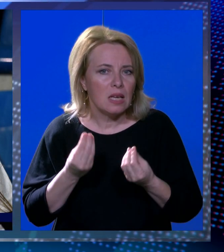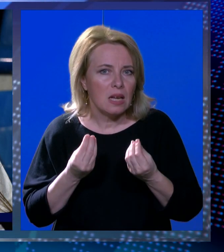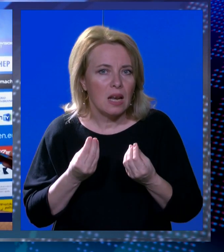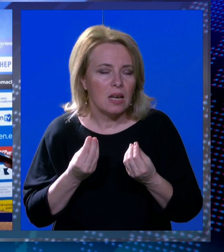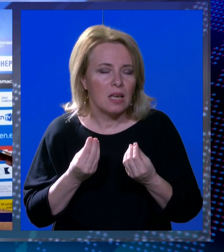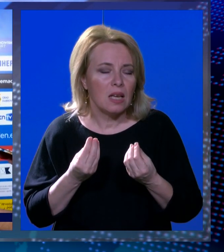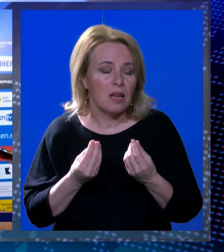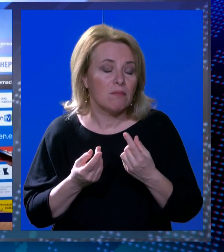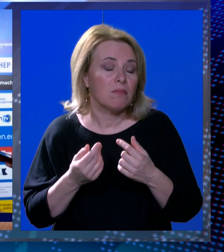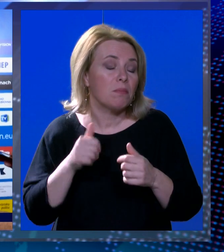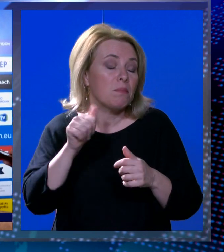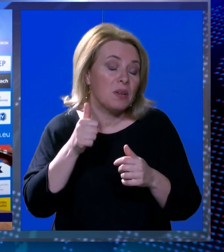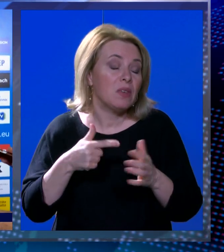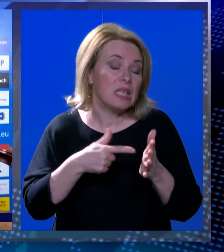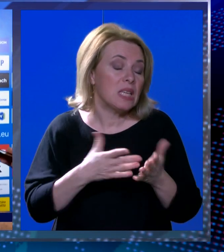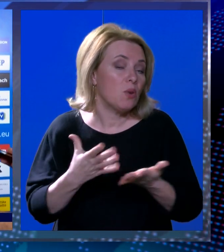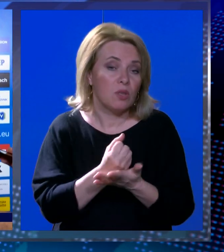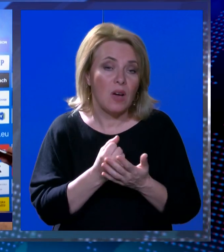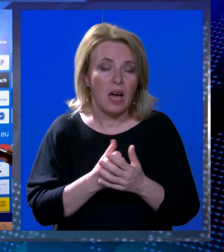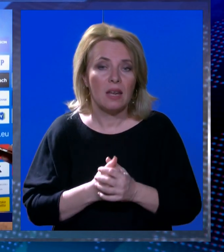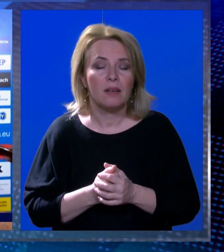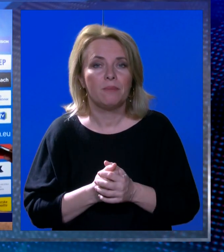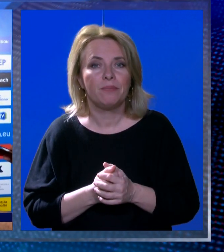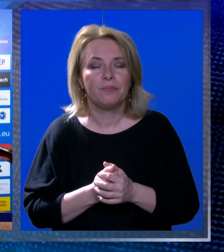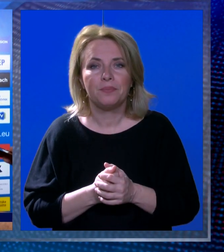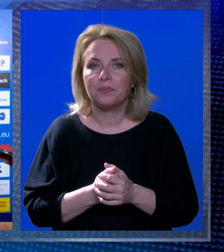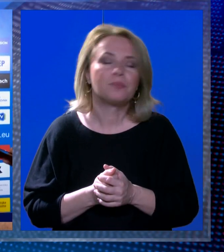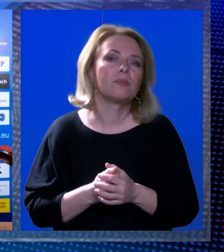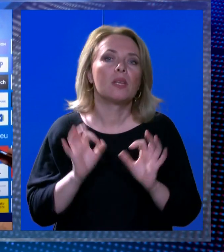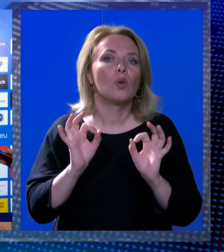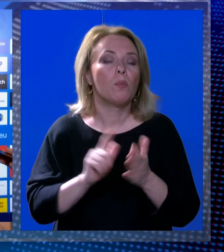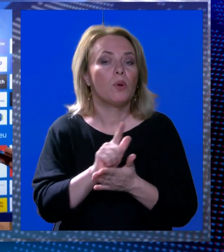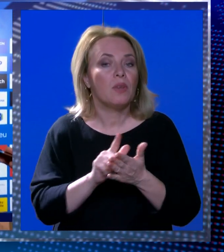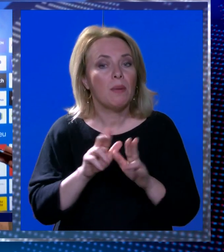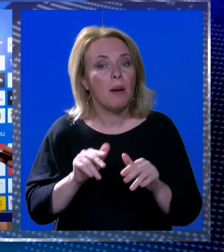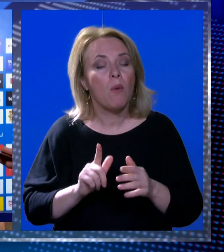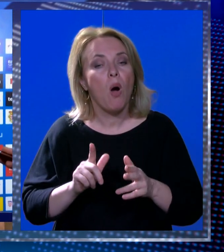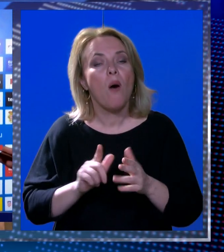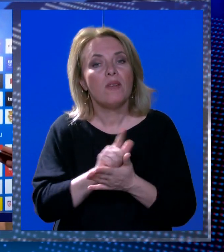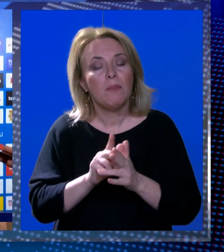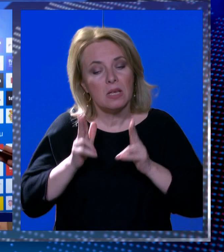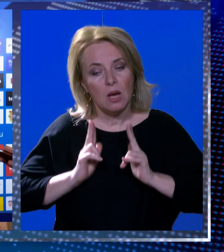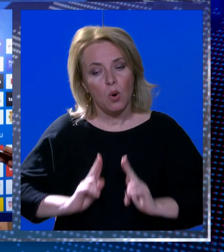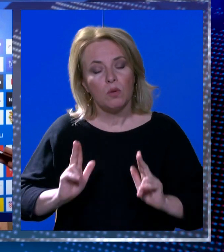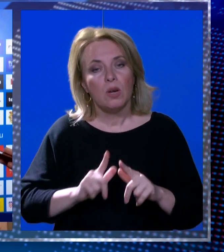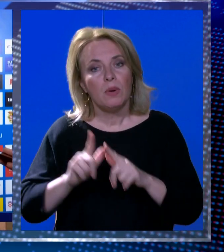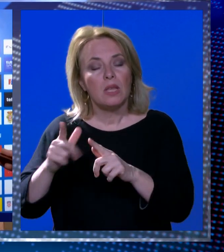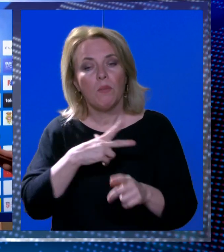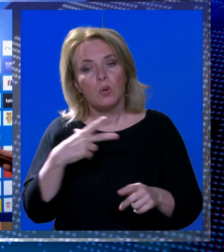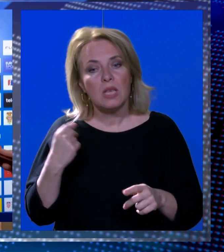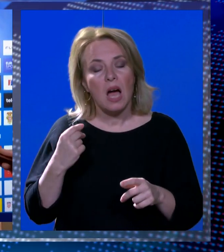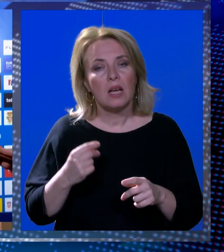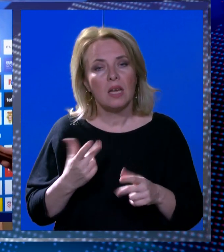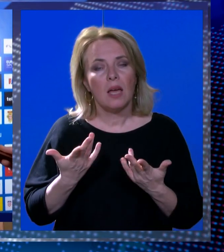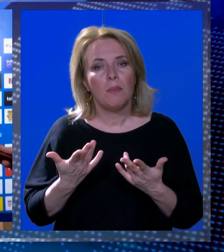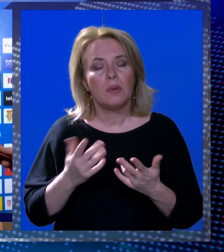cilj je ostvaren i idemo sad u Zagreb, imamo 4 dana vremena. To je onako dobro vrijeme da se odmorimo, da dođemo sebi